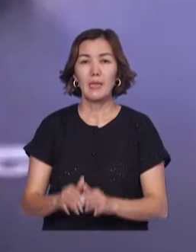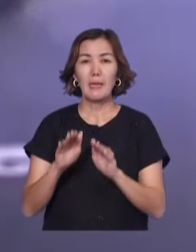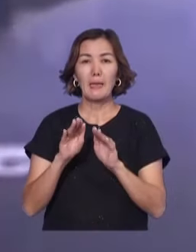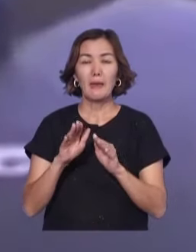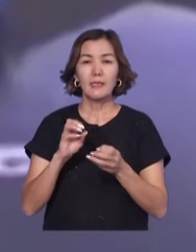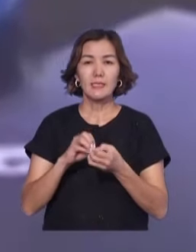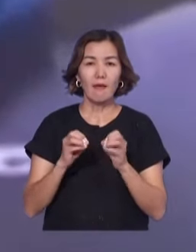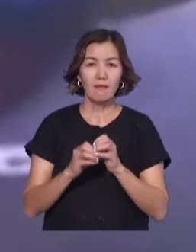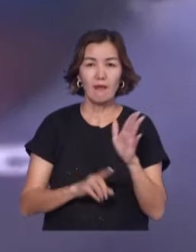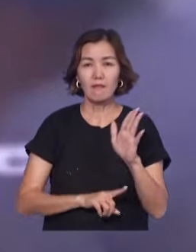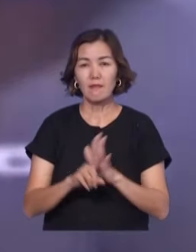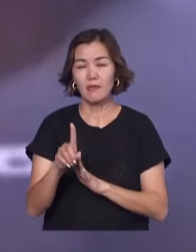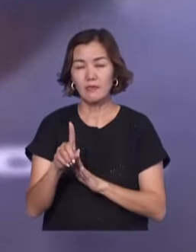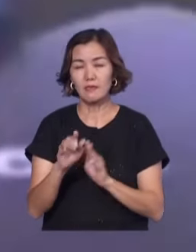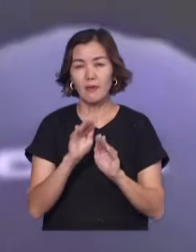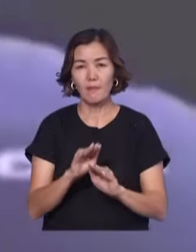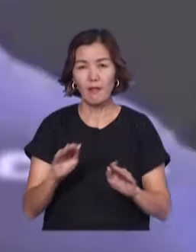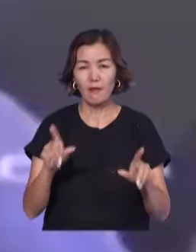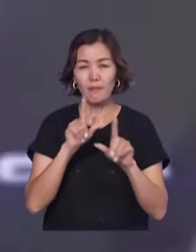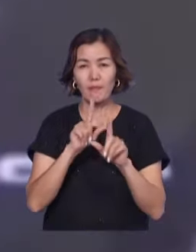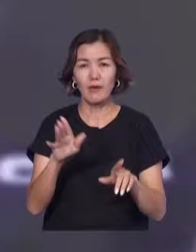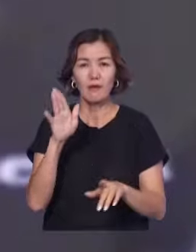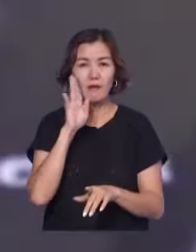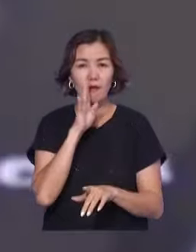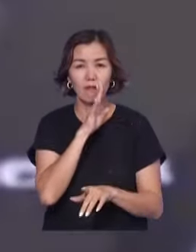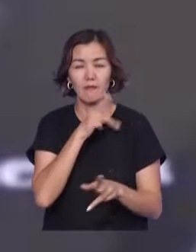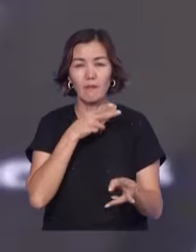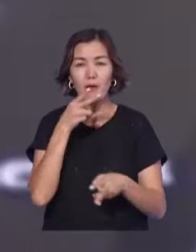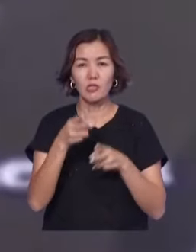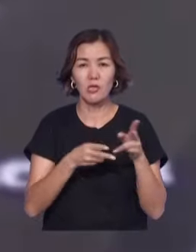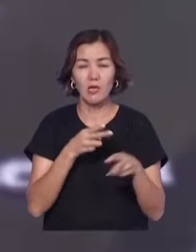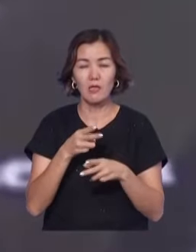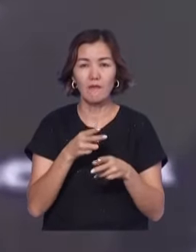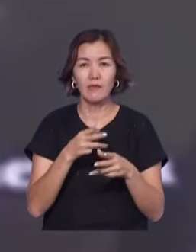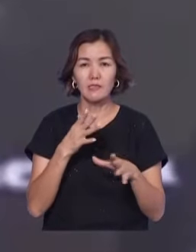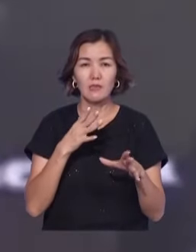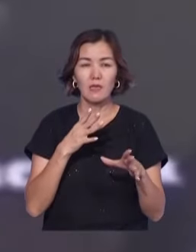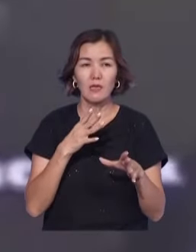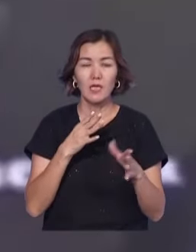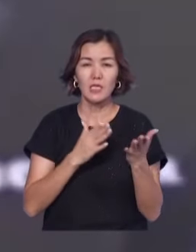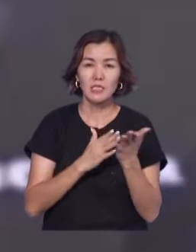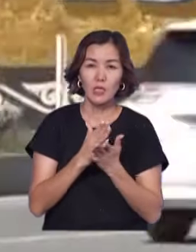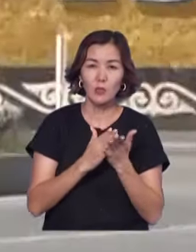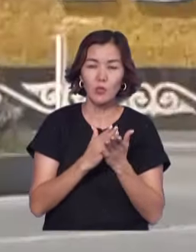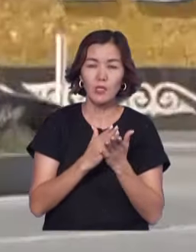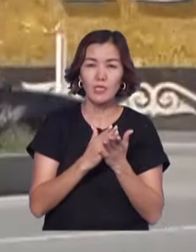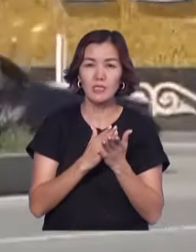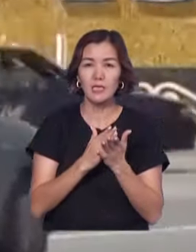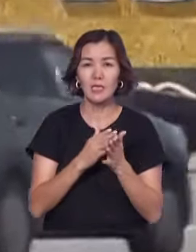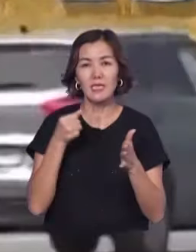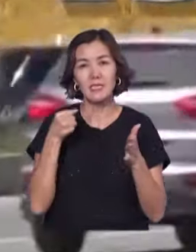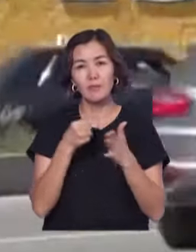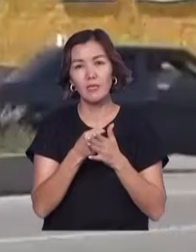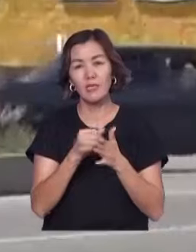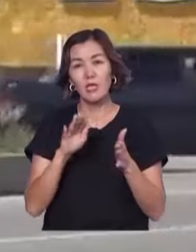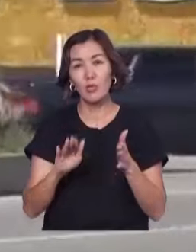Скандал разразился в детском саду в Атырау. Одна из родительниц пожаловалась, что сотрудница сада избила ее ребенка. Ушибы на теле девочки,